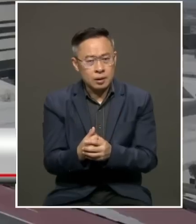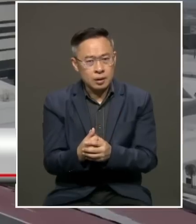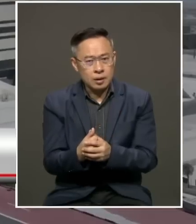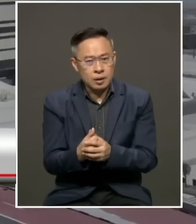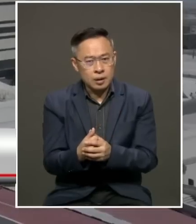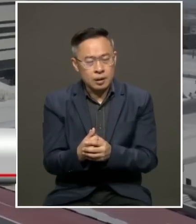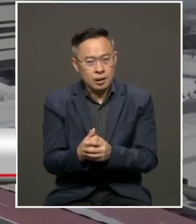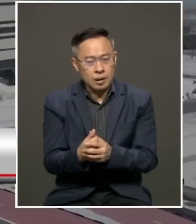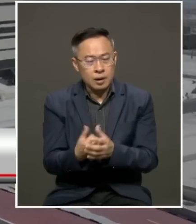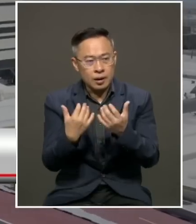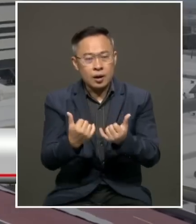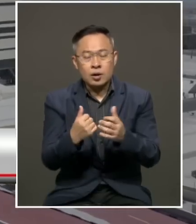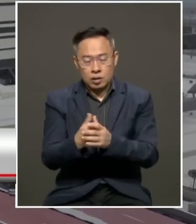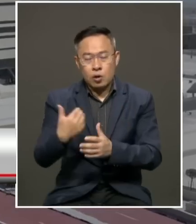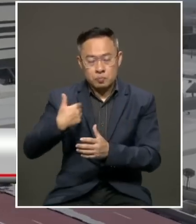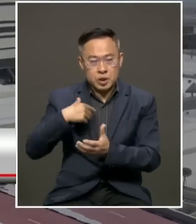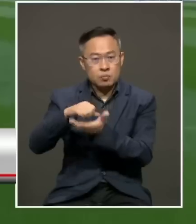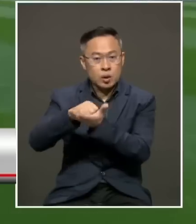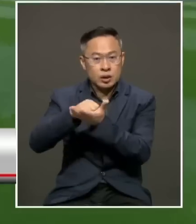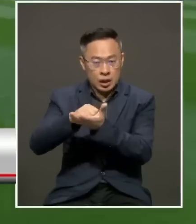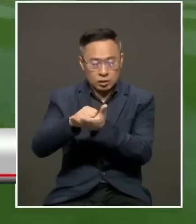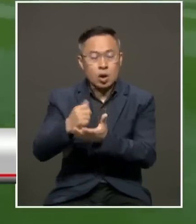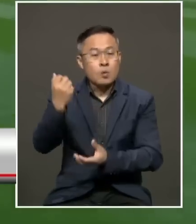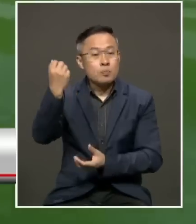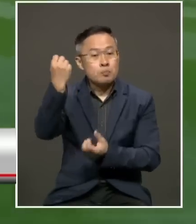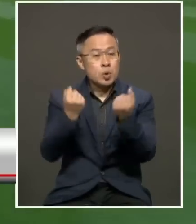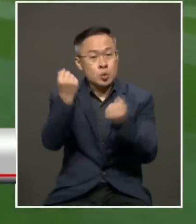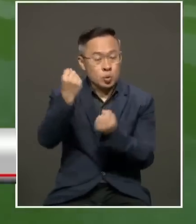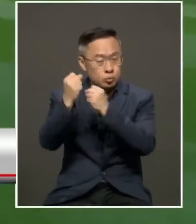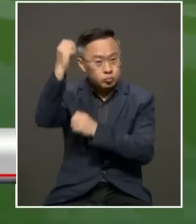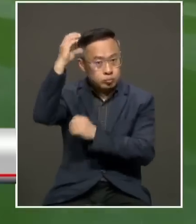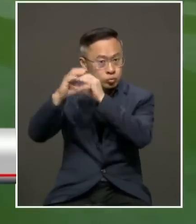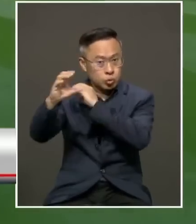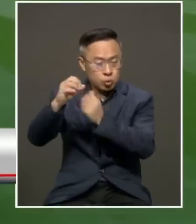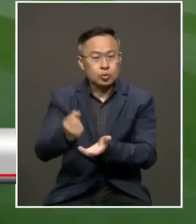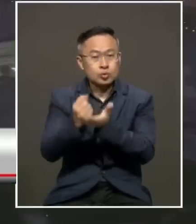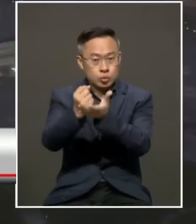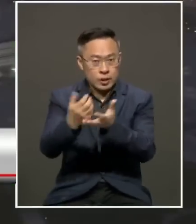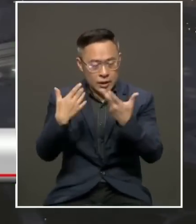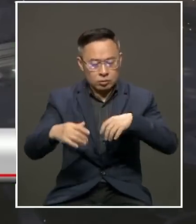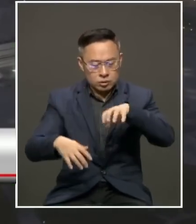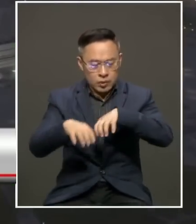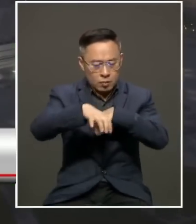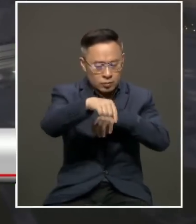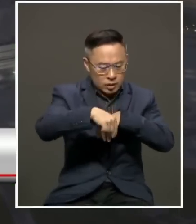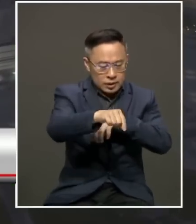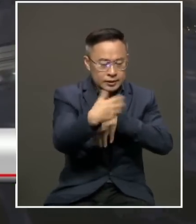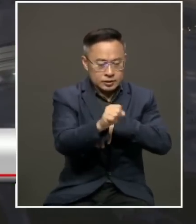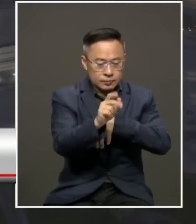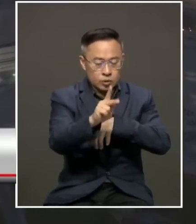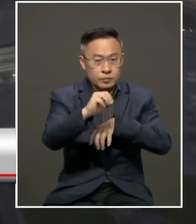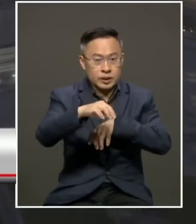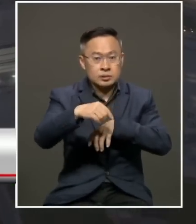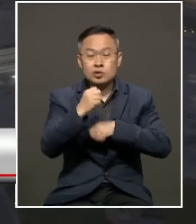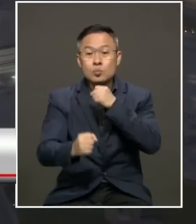1ชั่วโมงคงเดินไม่ได้มีรถไปส่งแต่ว่ามันจะมีบางสนามที่มันอยู่ไกลกันเพียงแค่ประมาณ 10กิโลเมตร 10กิโลเมตรเนี่ยถ้า